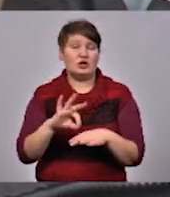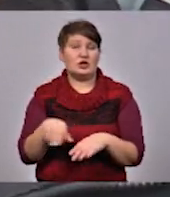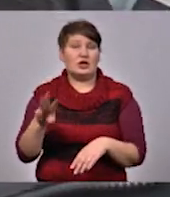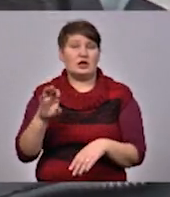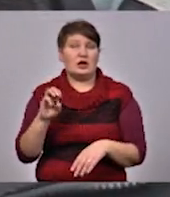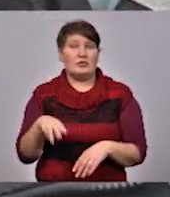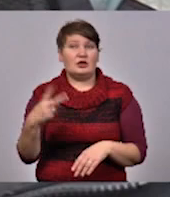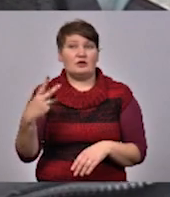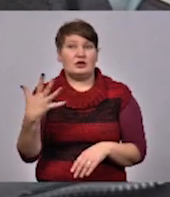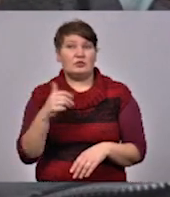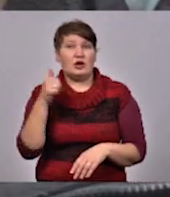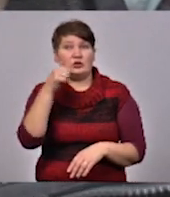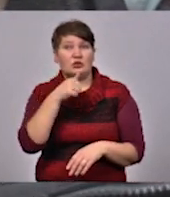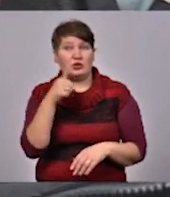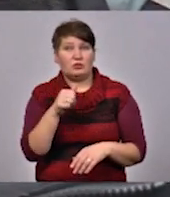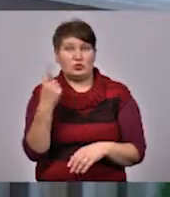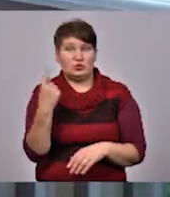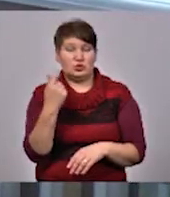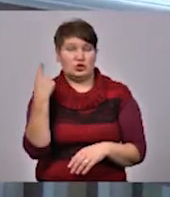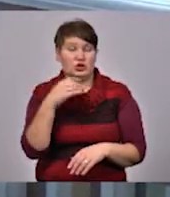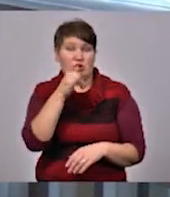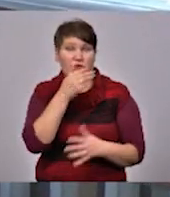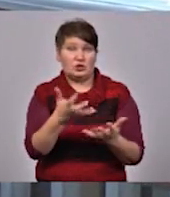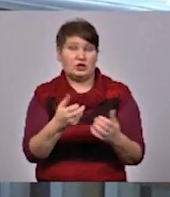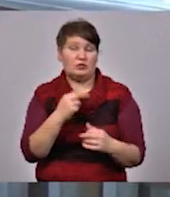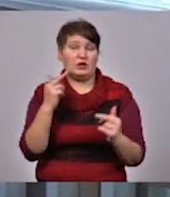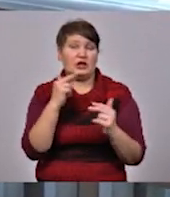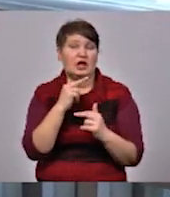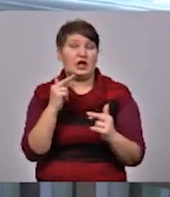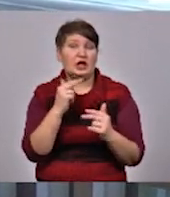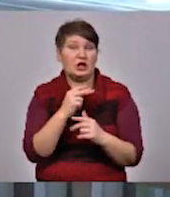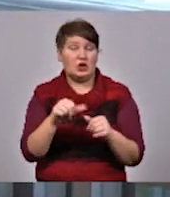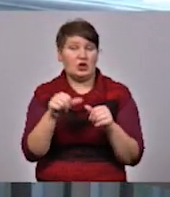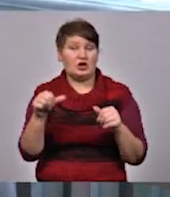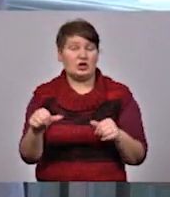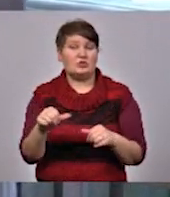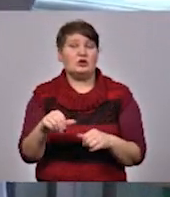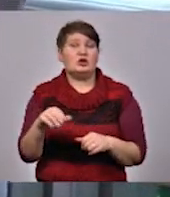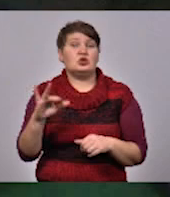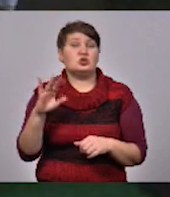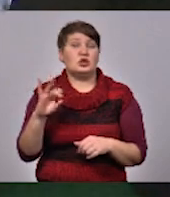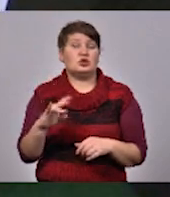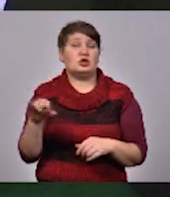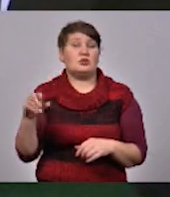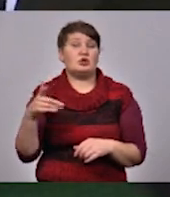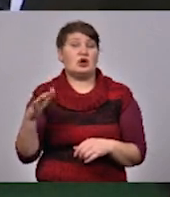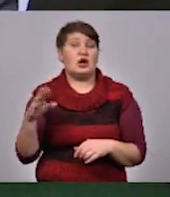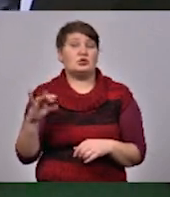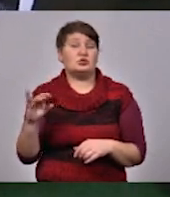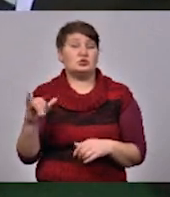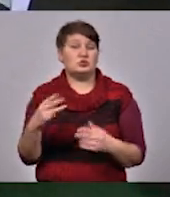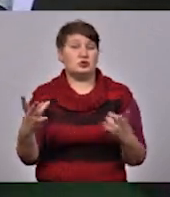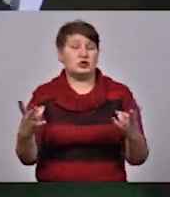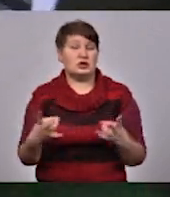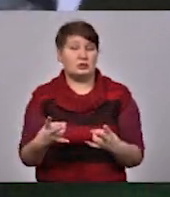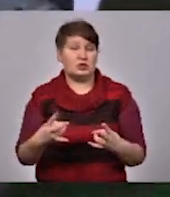25 років. Каже, минулого тижня не зміг планово отримати ліки. Окрім інсуліну, потребує і гемодіалізу та відновлення після нього. Тож необхідність купувати